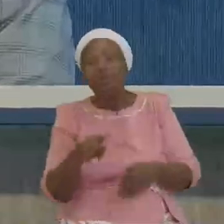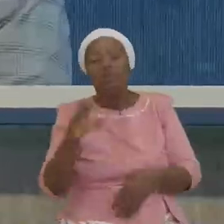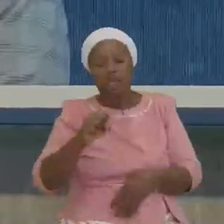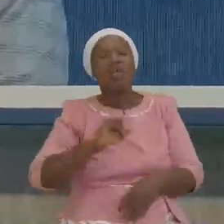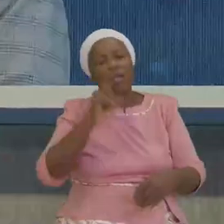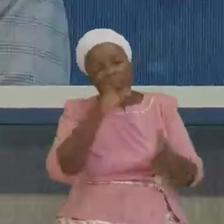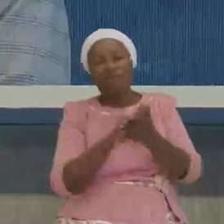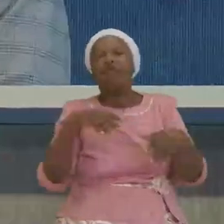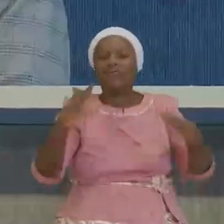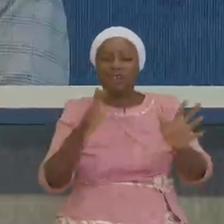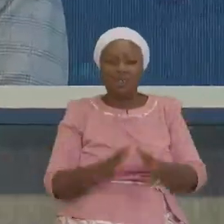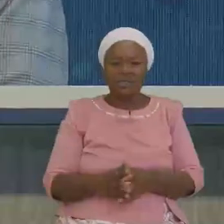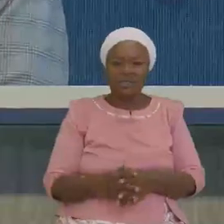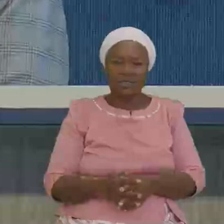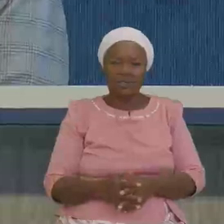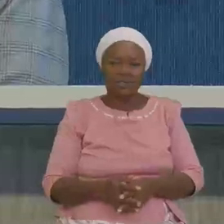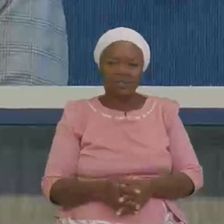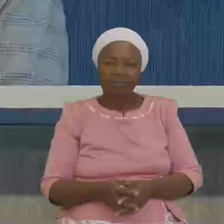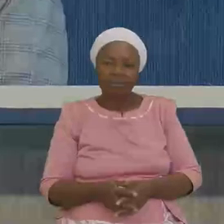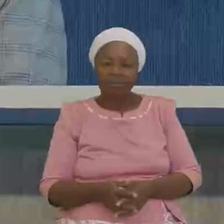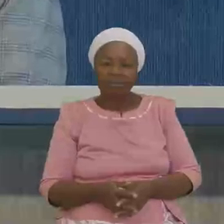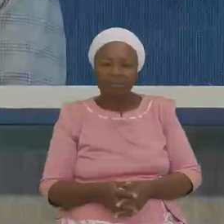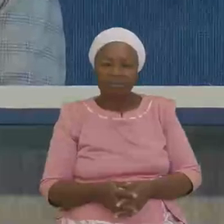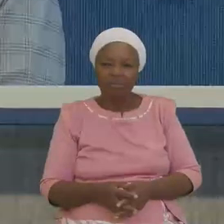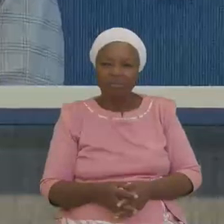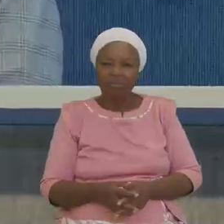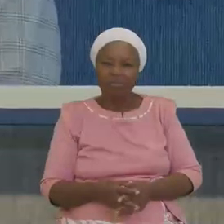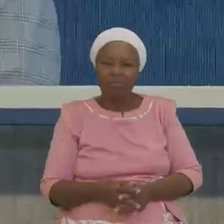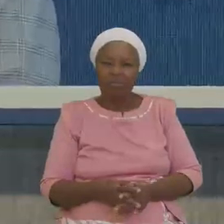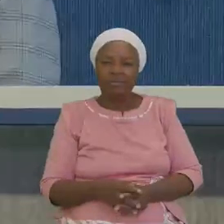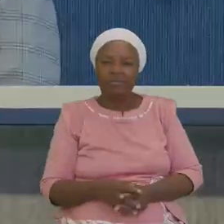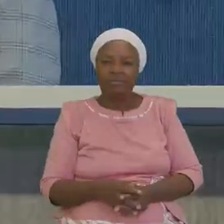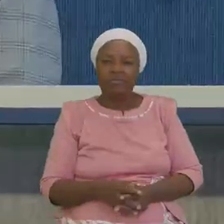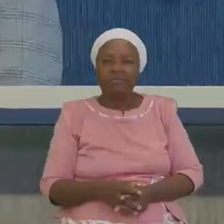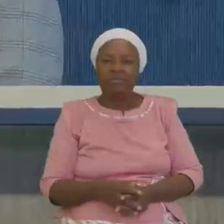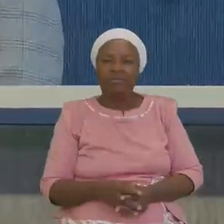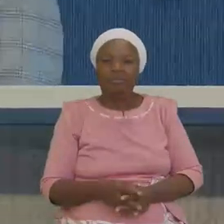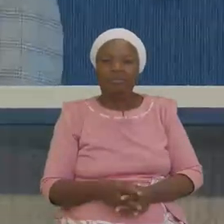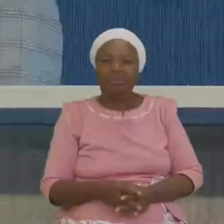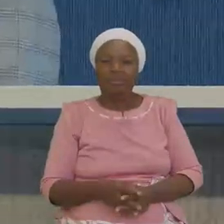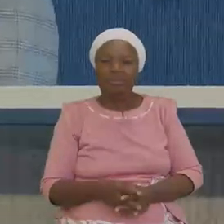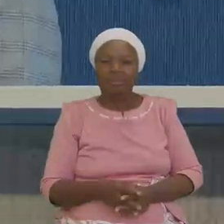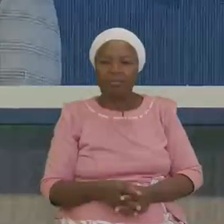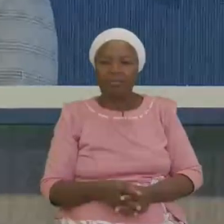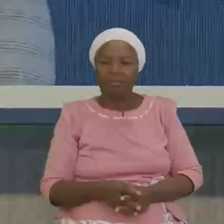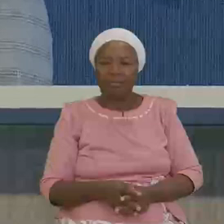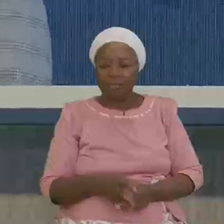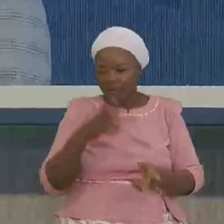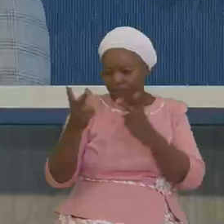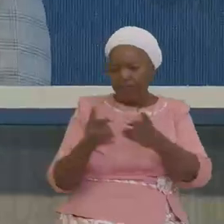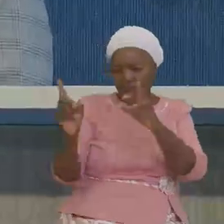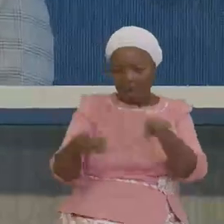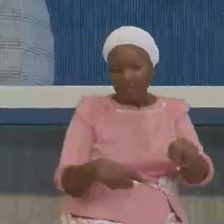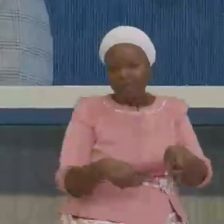jamais à quelqu'un sur terre. Il ne mange jamais à personne sur terre. Tu crois et c'est fini.